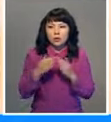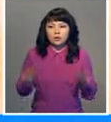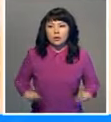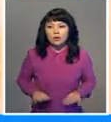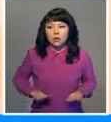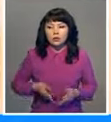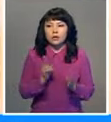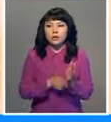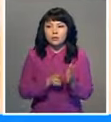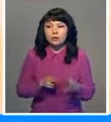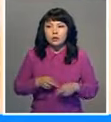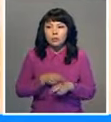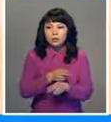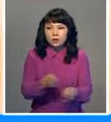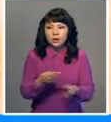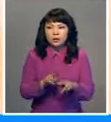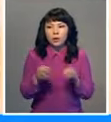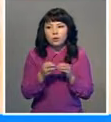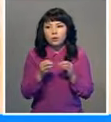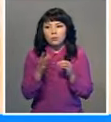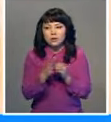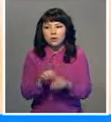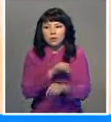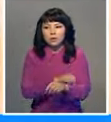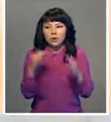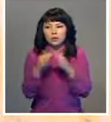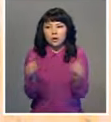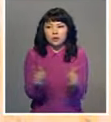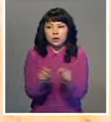үйдің сол темір жол бойынан 10-15 метр ғана жерде орналасқандығы анықталды.